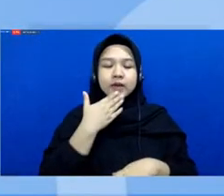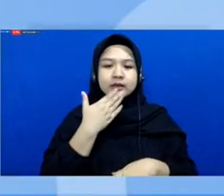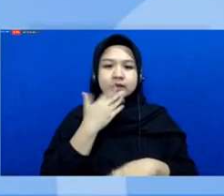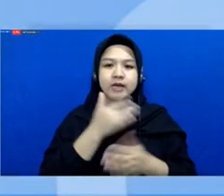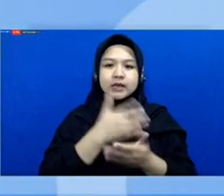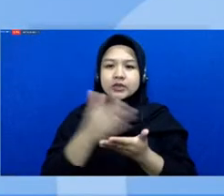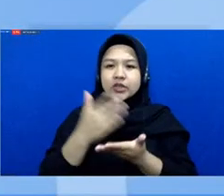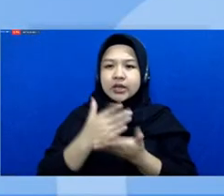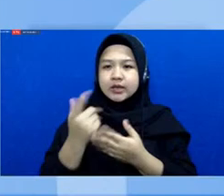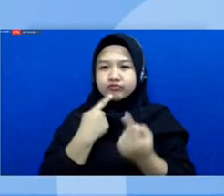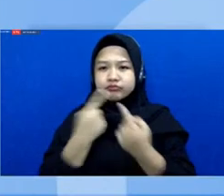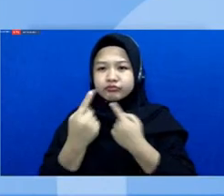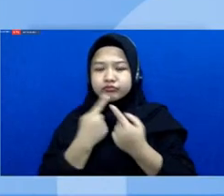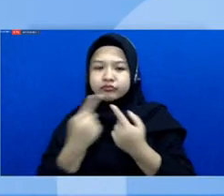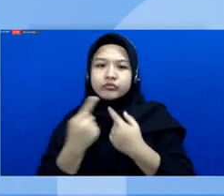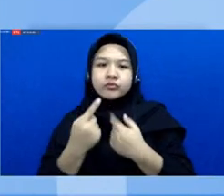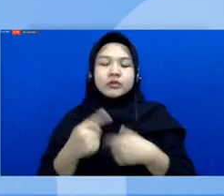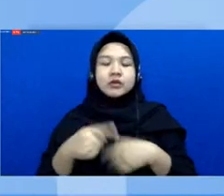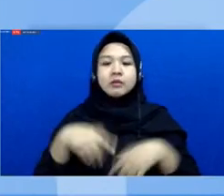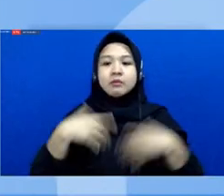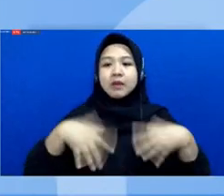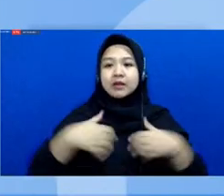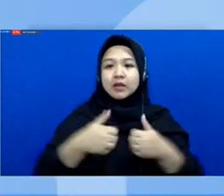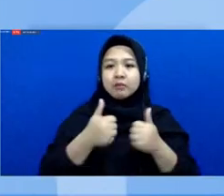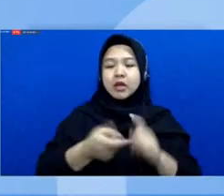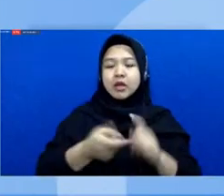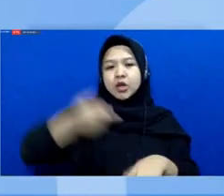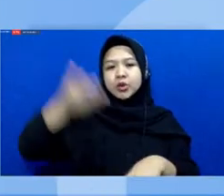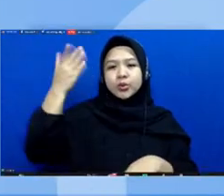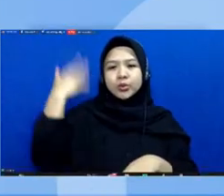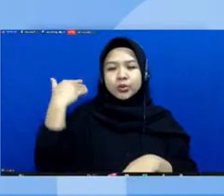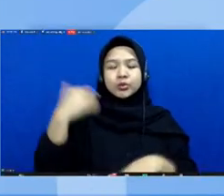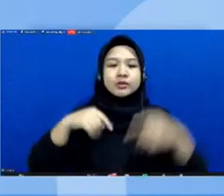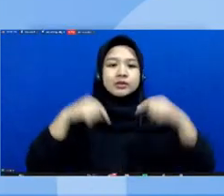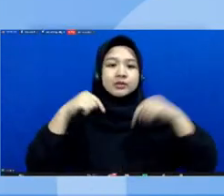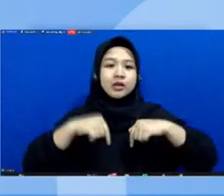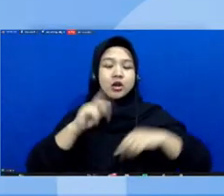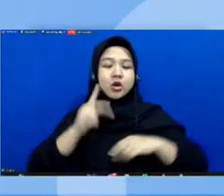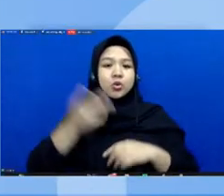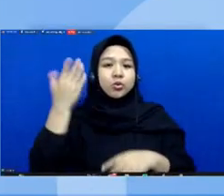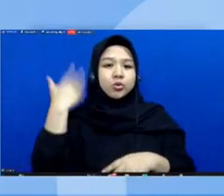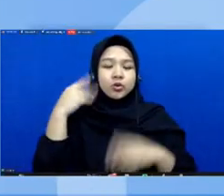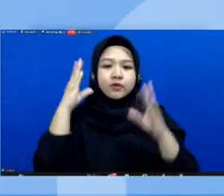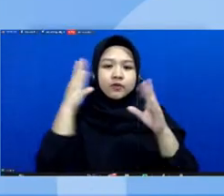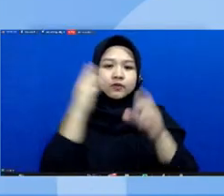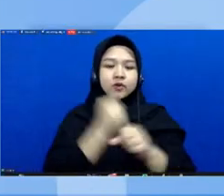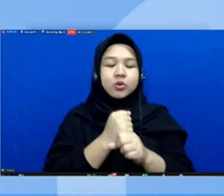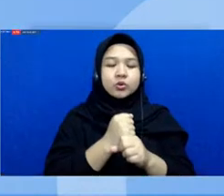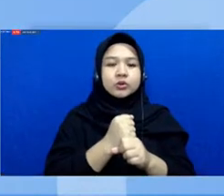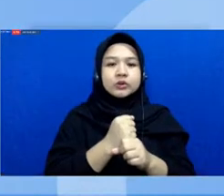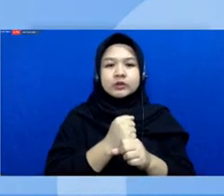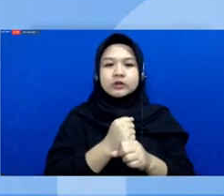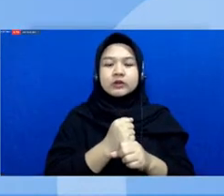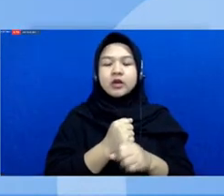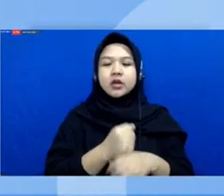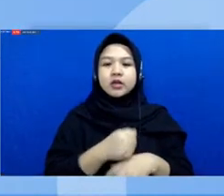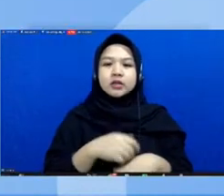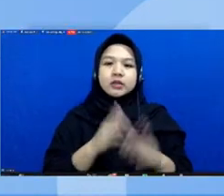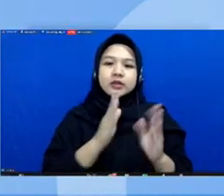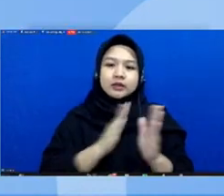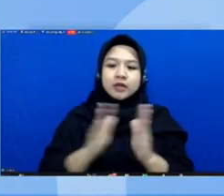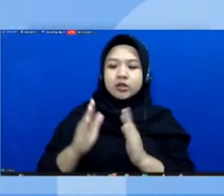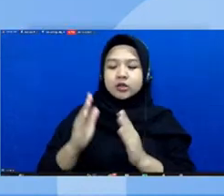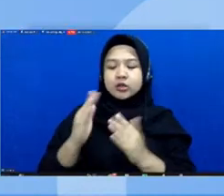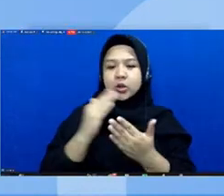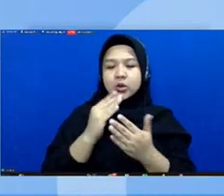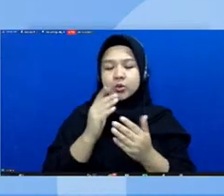session, best practices ya dari dulu. Dan sekarang kalau dulu fokusnya adalah kepada tata kota atau regulasi.